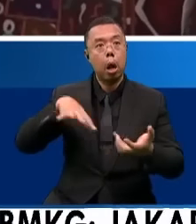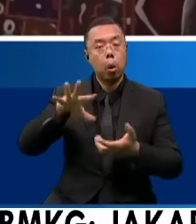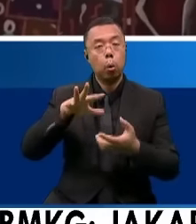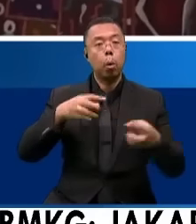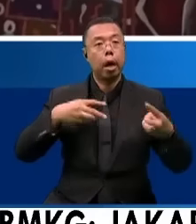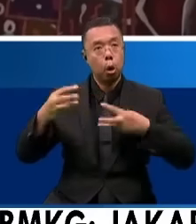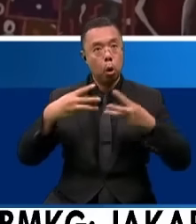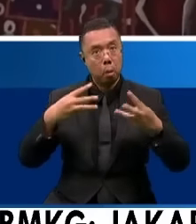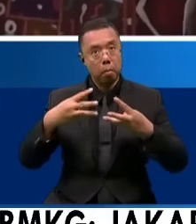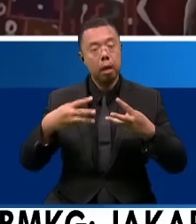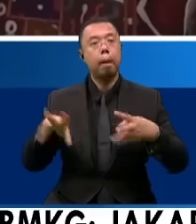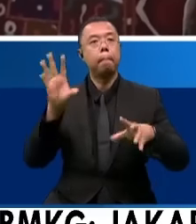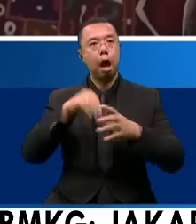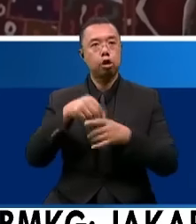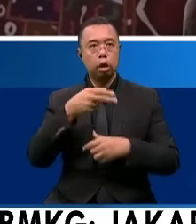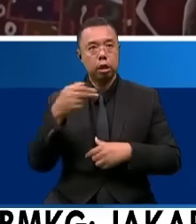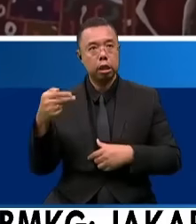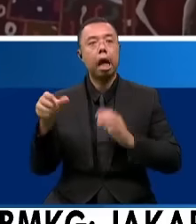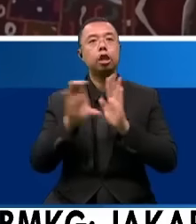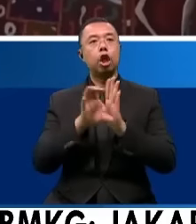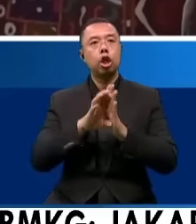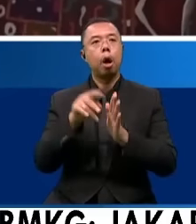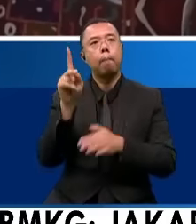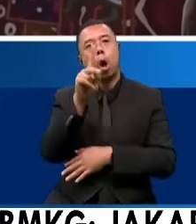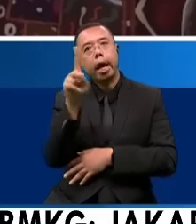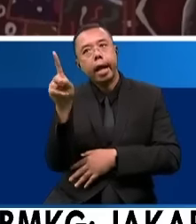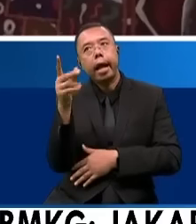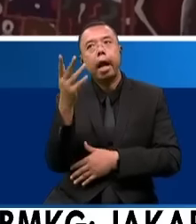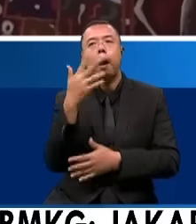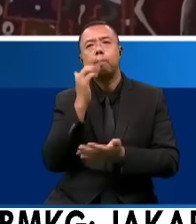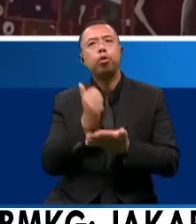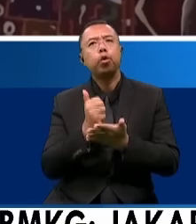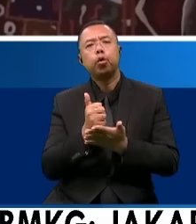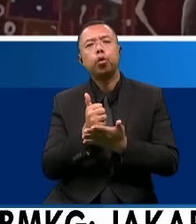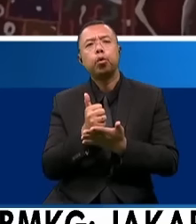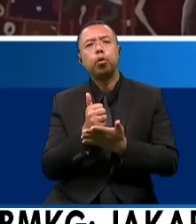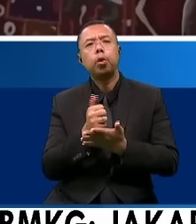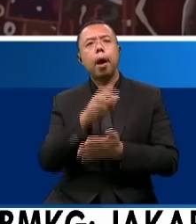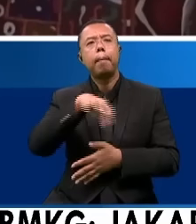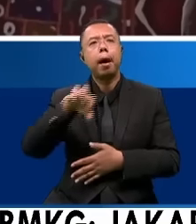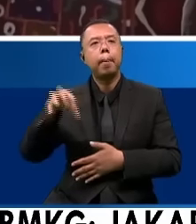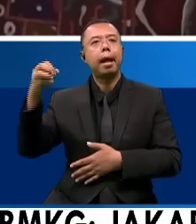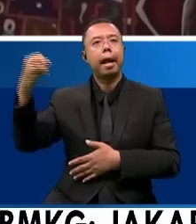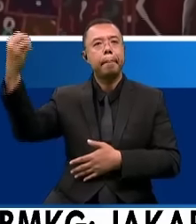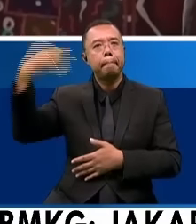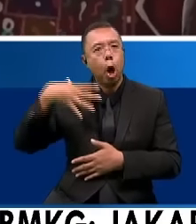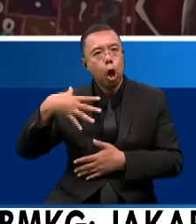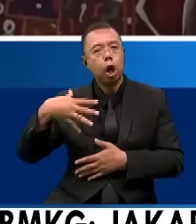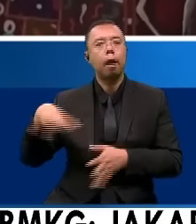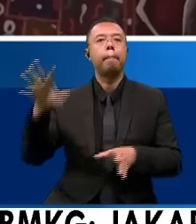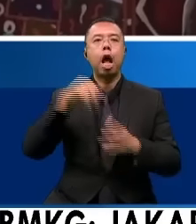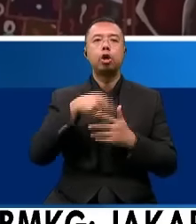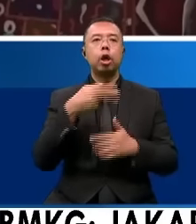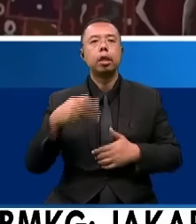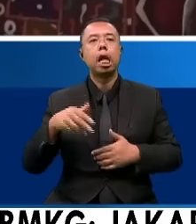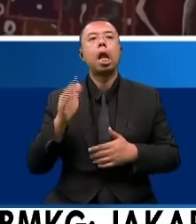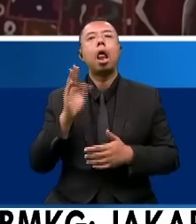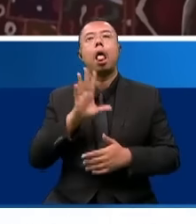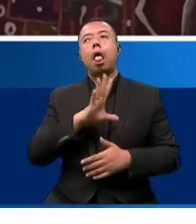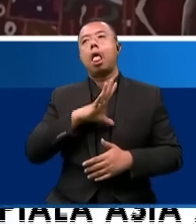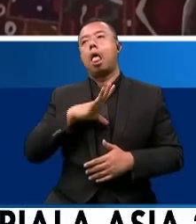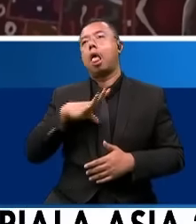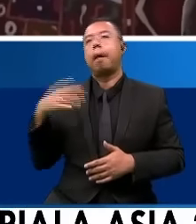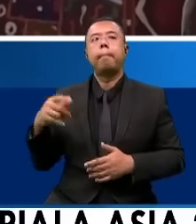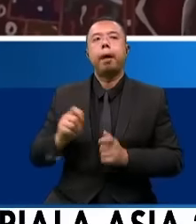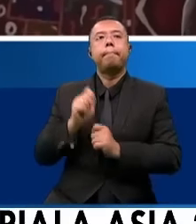ekonomi ke Indonesia misalnya proyek-proyek mungkin yang membutuhkan ee barang-barang impor itu akan ee lebih lama datangnya dan